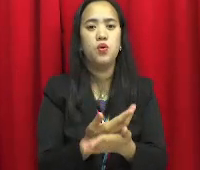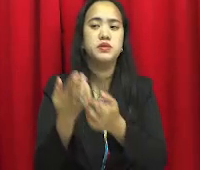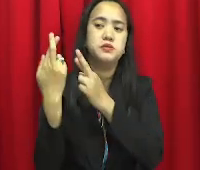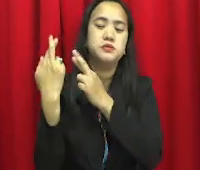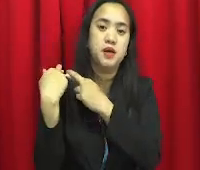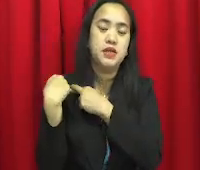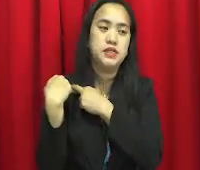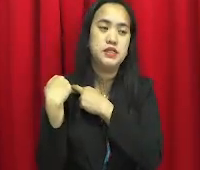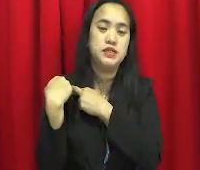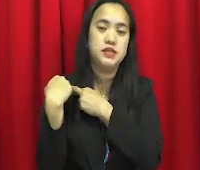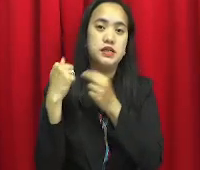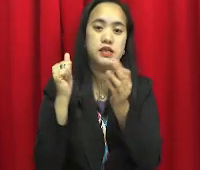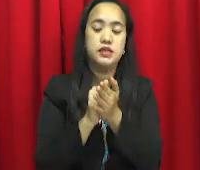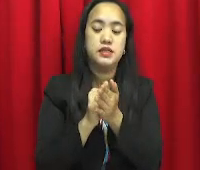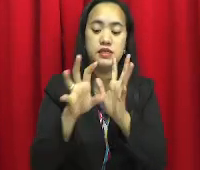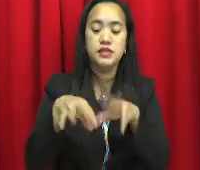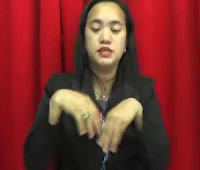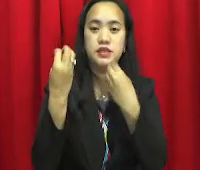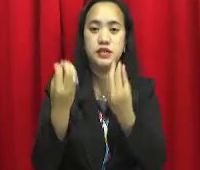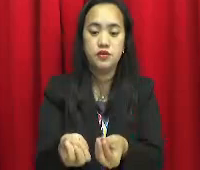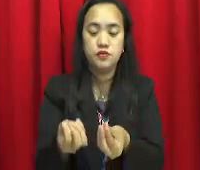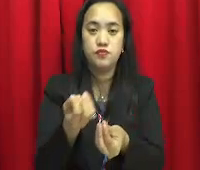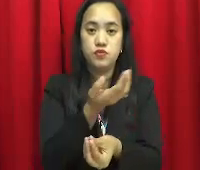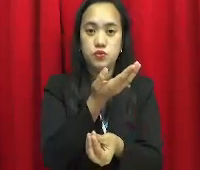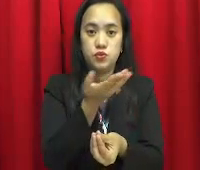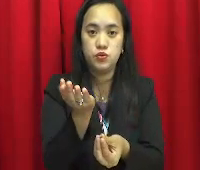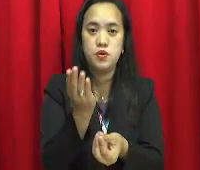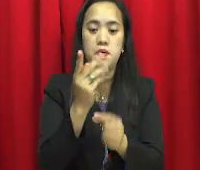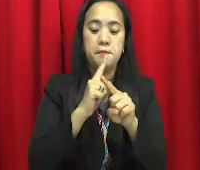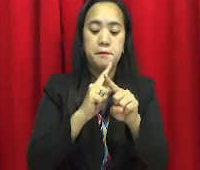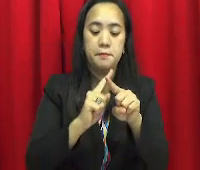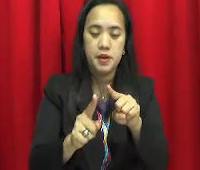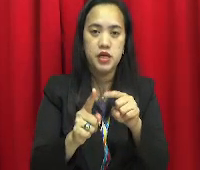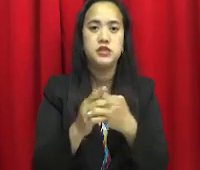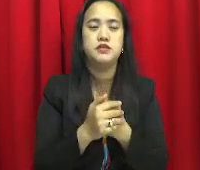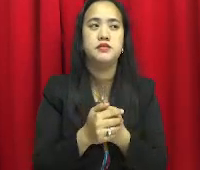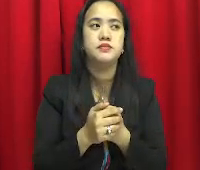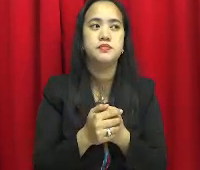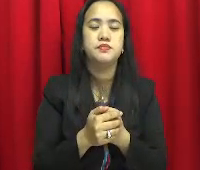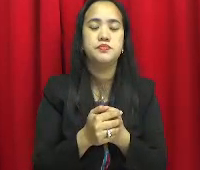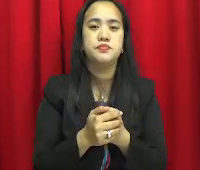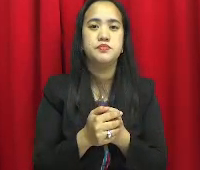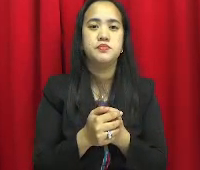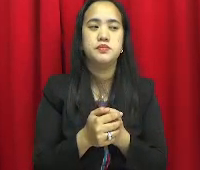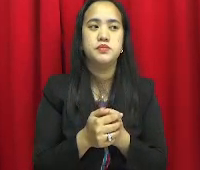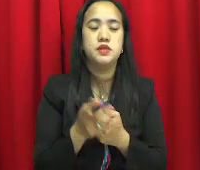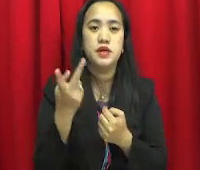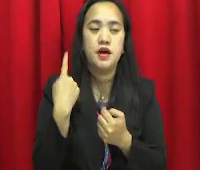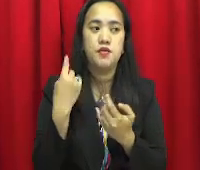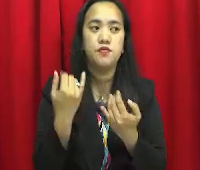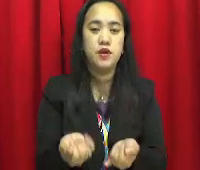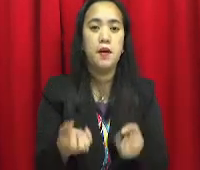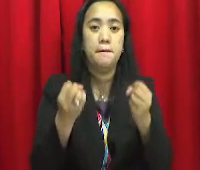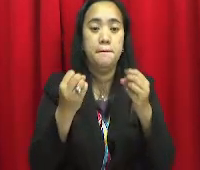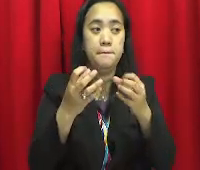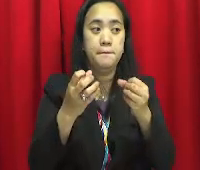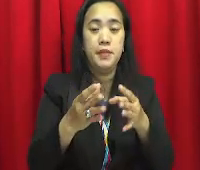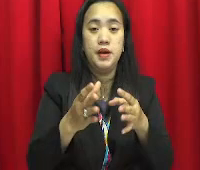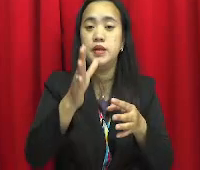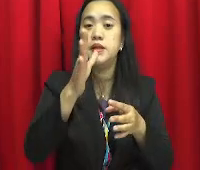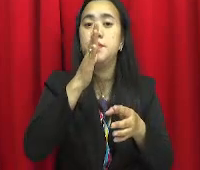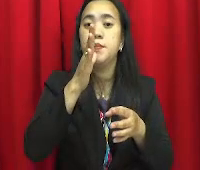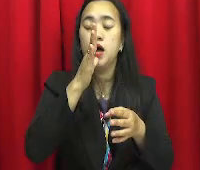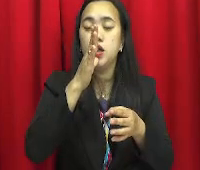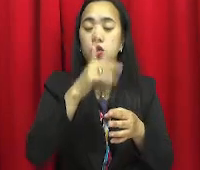mo, bilang isang nanay, bilang isang asawa. Gusto mong gampanan. Lahat. Alam kong napakaraming mga nanay na gusto nilang gawin